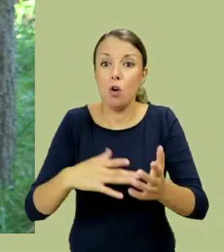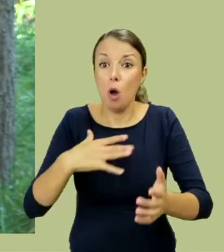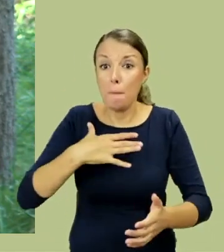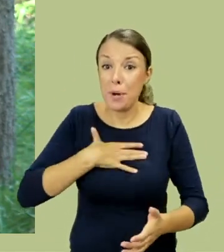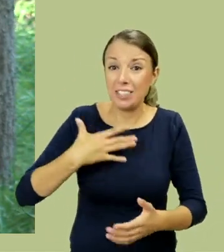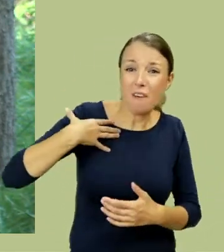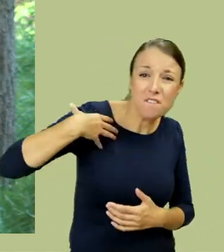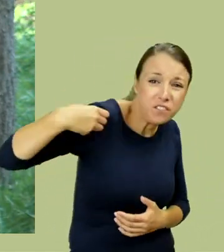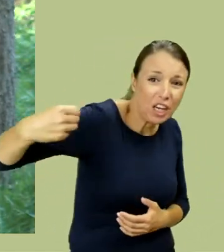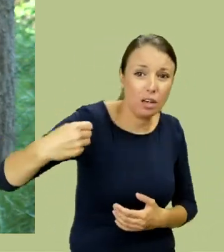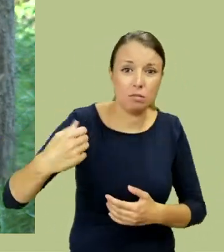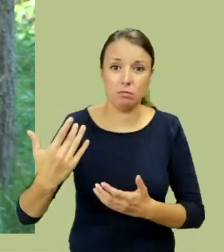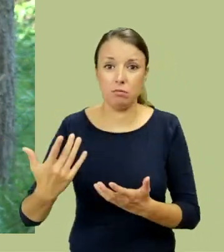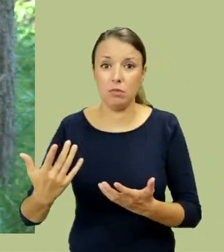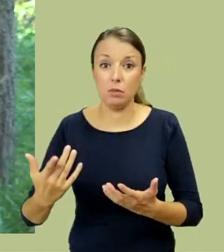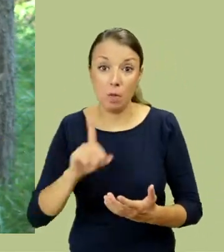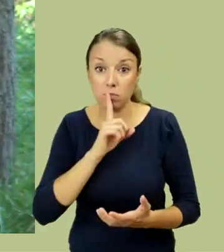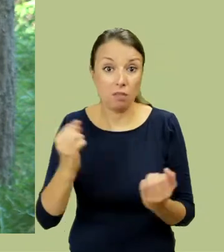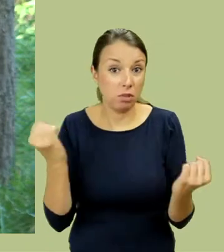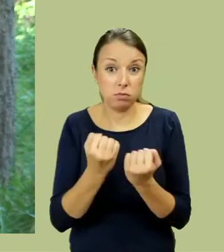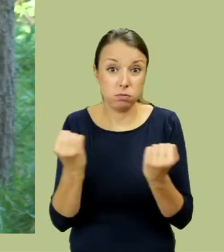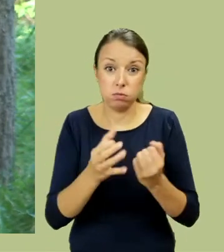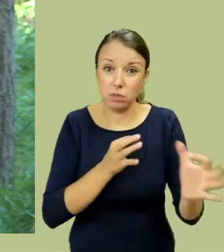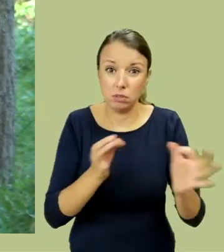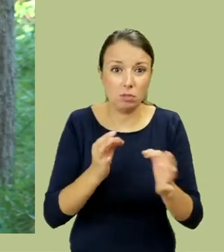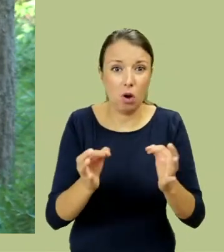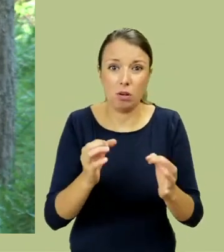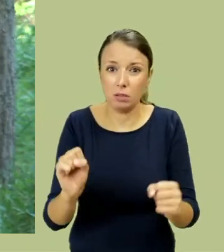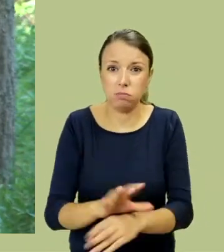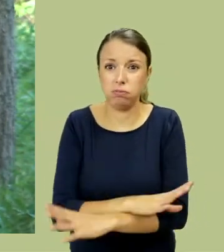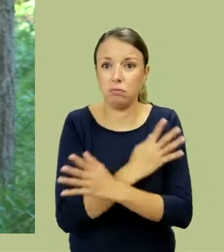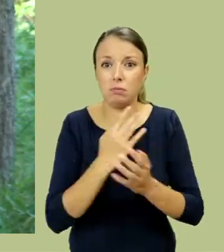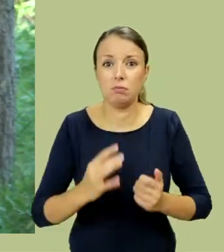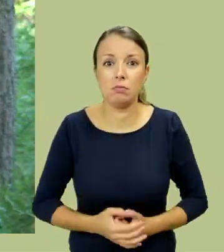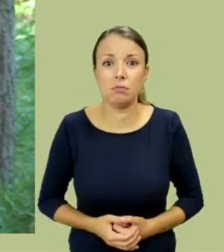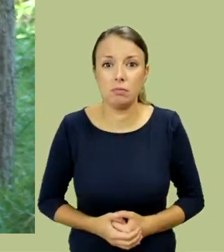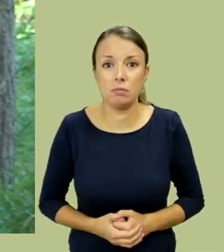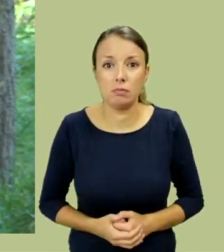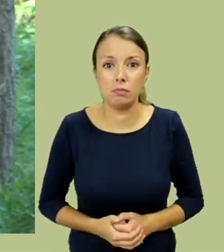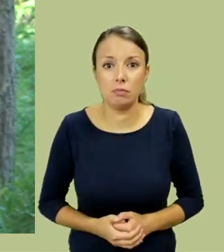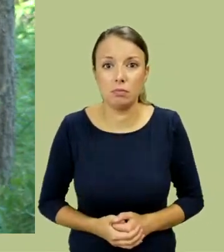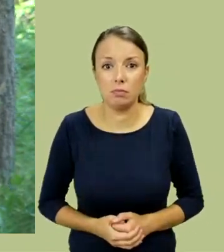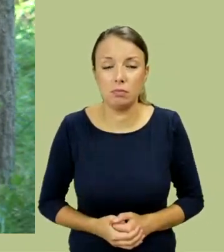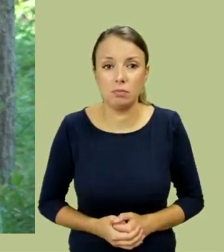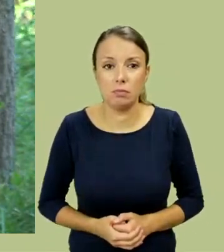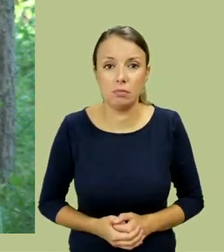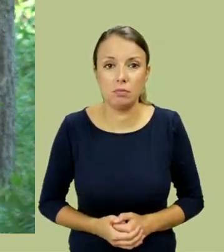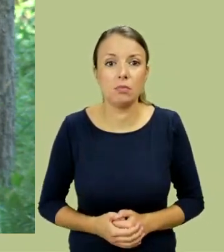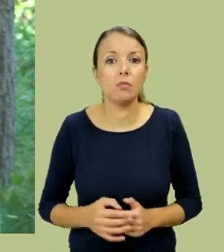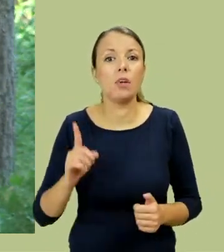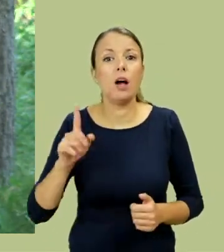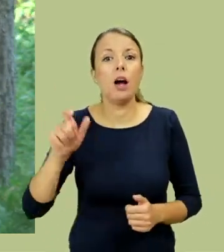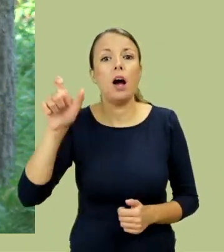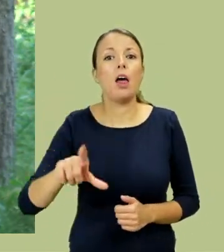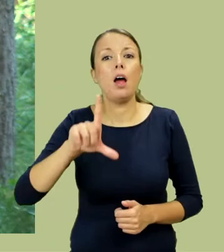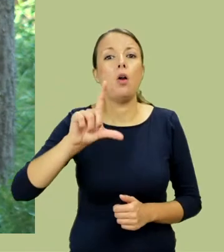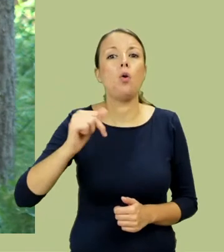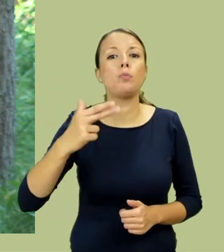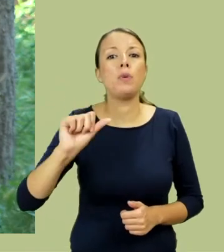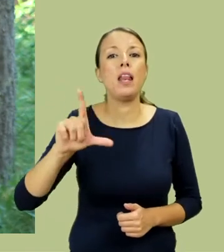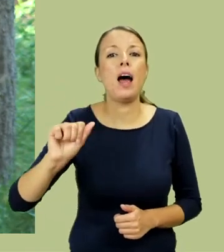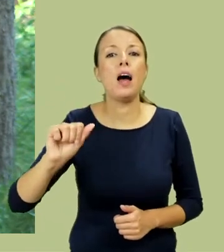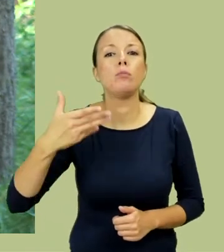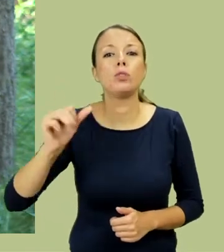Niesamowite przeżycia. Niestety akurat wspomnienia Ludki Modzelewskiej nie są wydane, nigdy nie